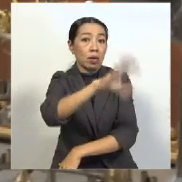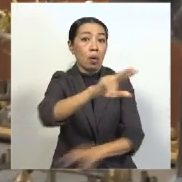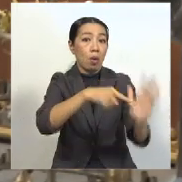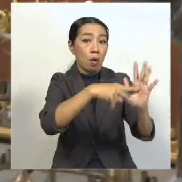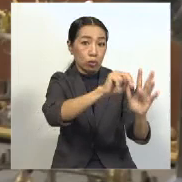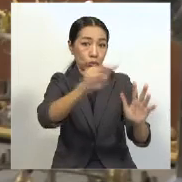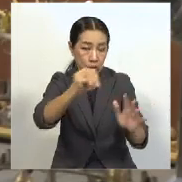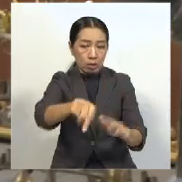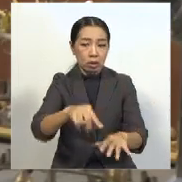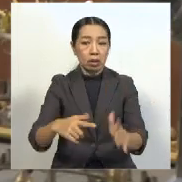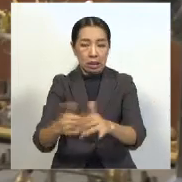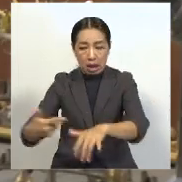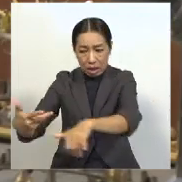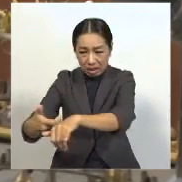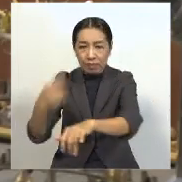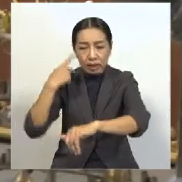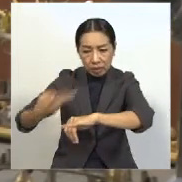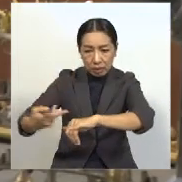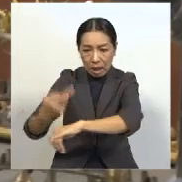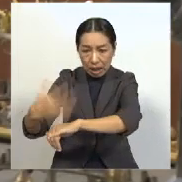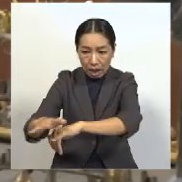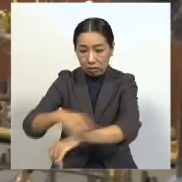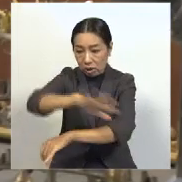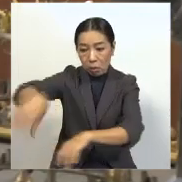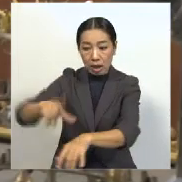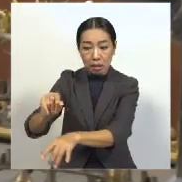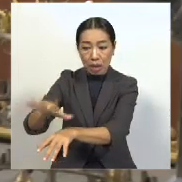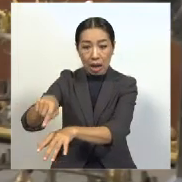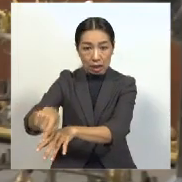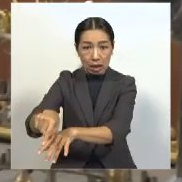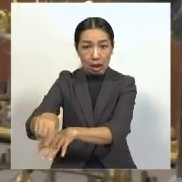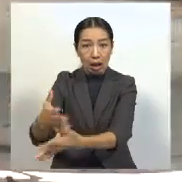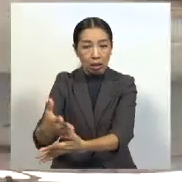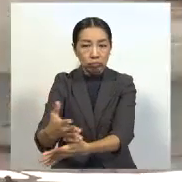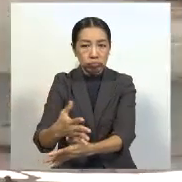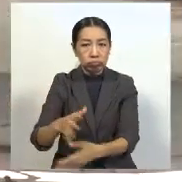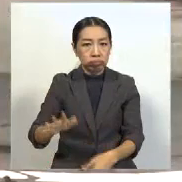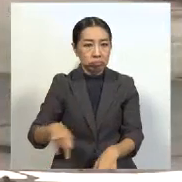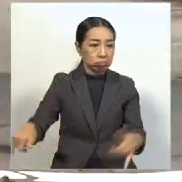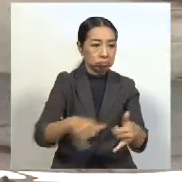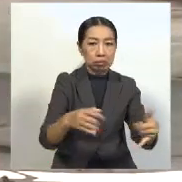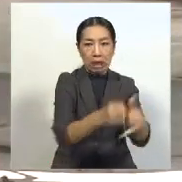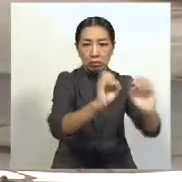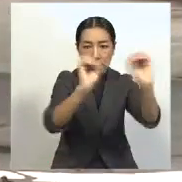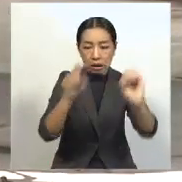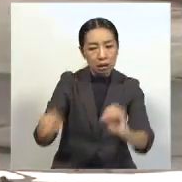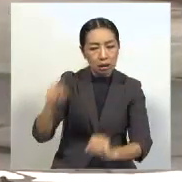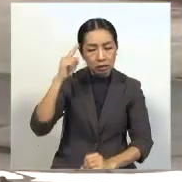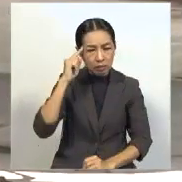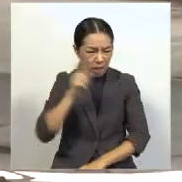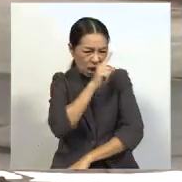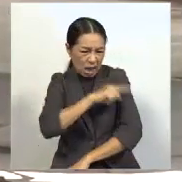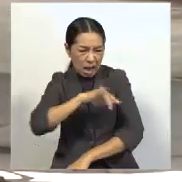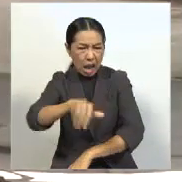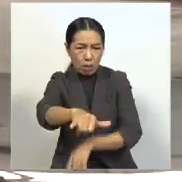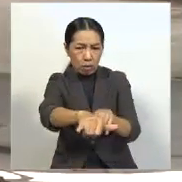ทั้ง25ตัวเนี่ยไม่เกี่ยวกับสุนัขตัวที่ไปกัดเด็กนักเรียนเพราะว่าทางวัดเนี่ยไม่เคยพบเห็นมาก่อนก็คาดว่าอาจจะหลงมาจากชุ